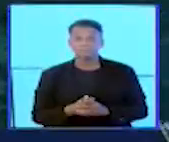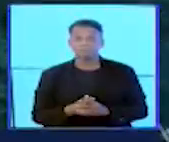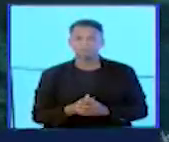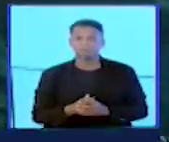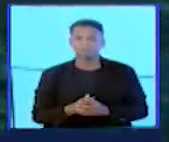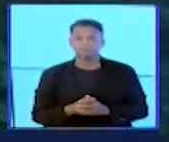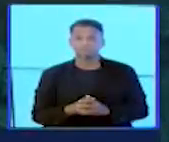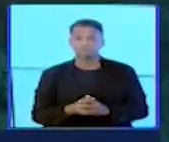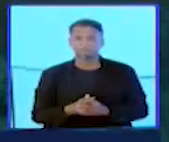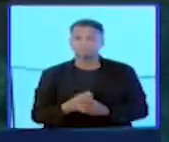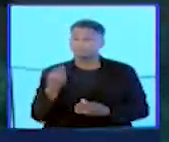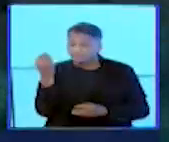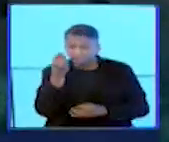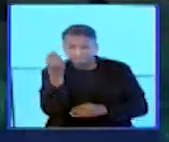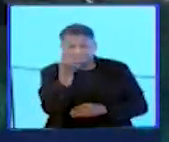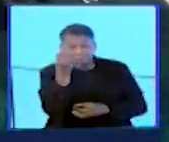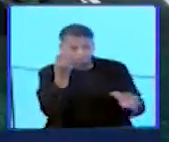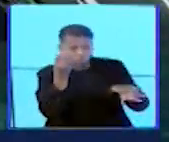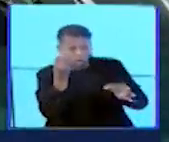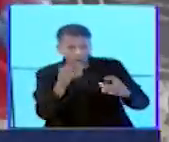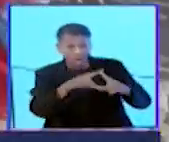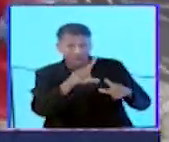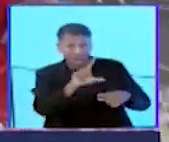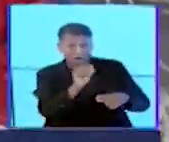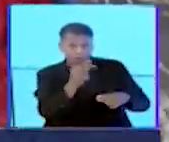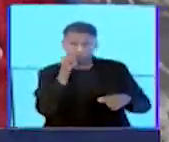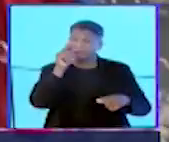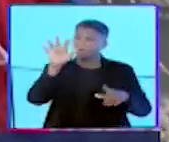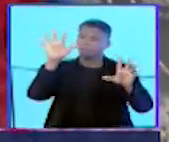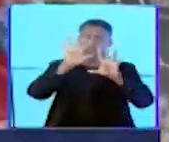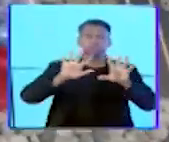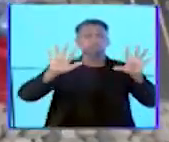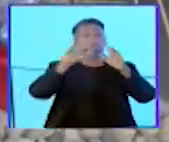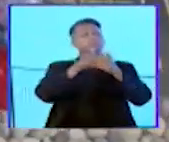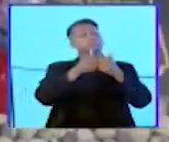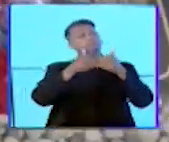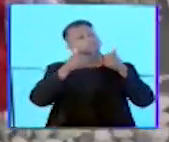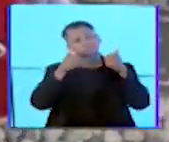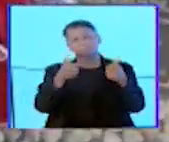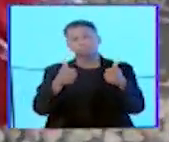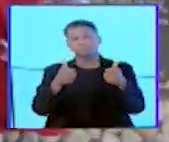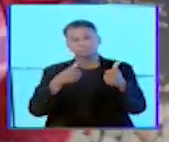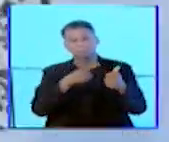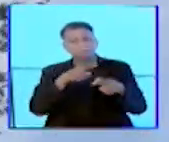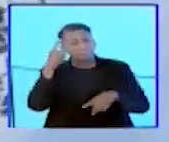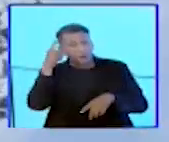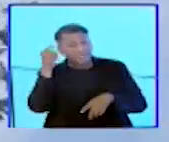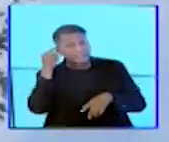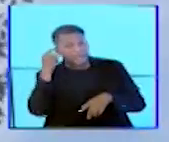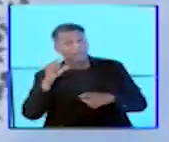Menjelajahi Pulau Alor tidak hanya memanjakan mata karena pesona alamnya. Saya justru belajar memaknai kehidupan dan